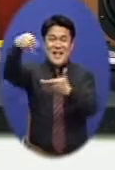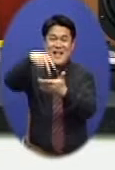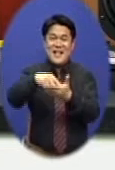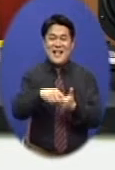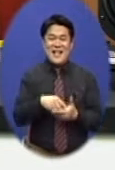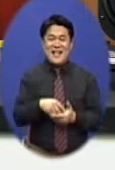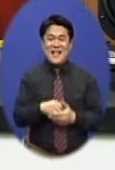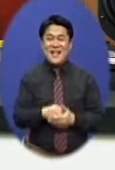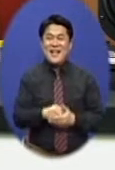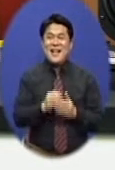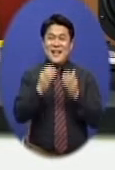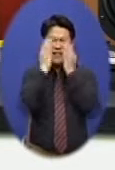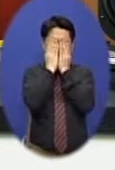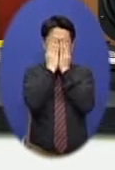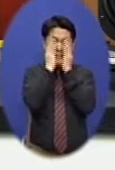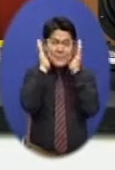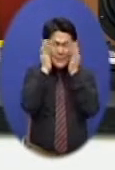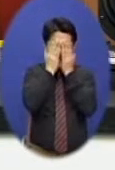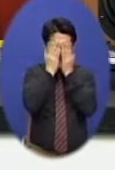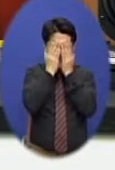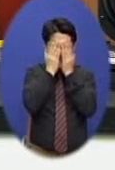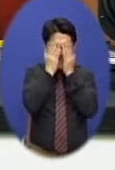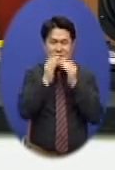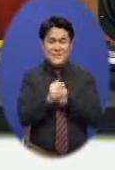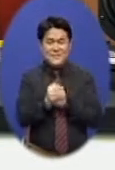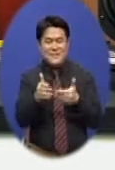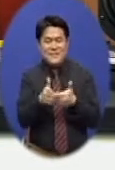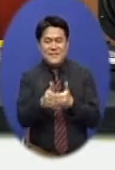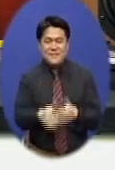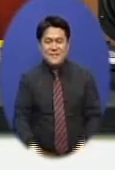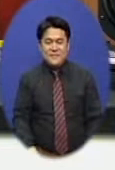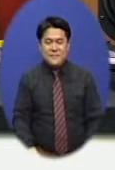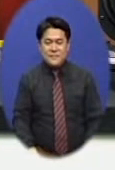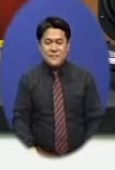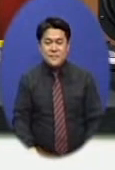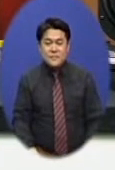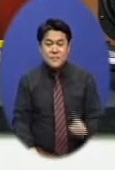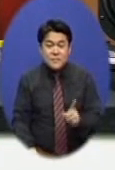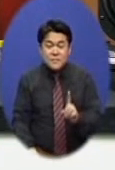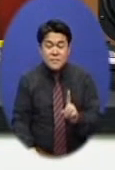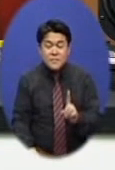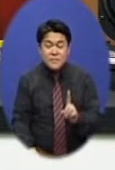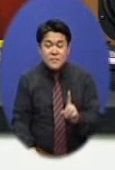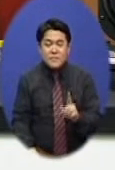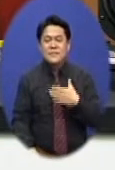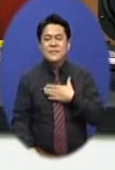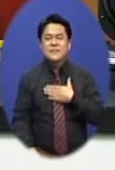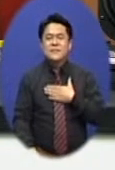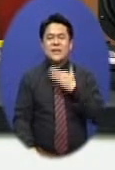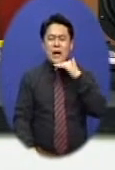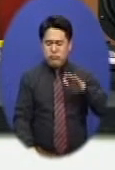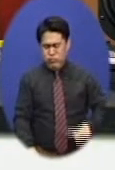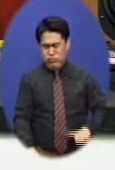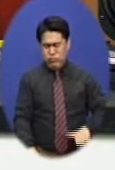눈을 만지고 눈을 가리고 있었어요. 아하. 왜 어머니? 너무 긴장되셔서? 애기, 저는 어릴